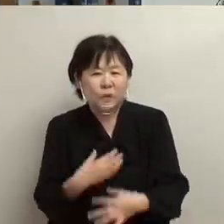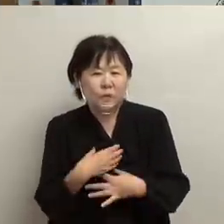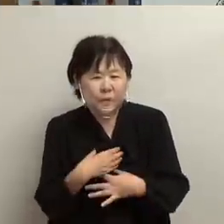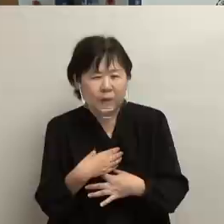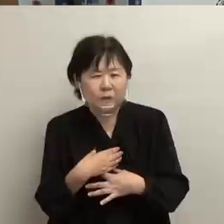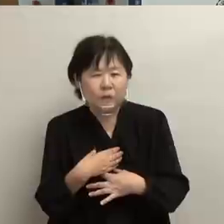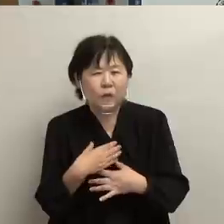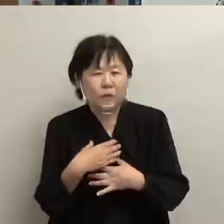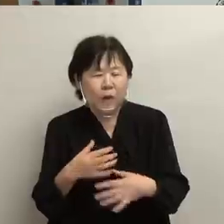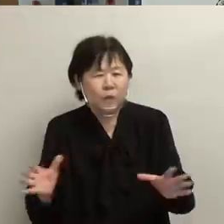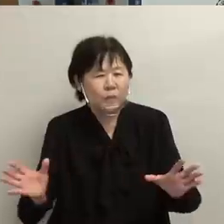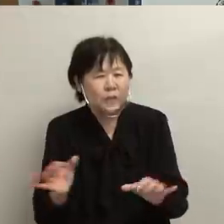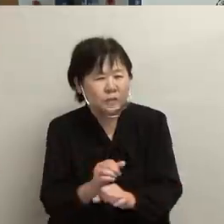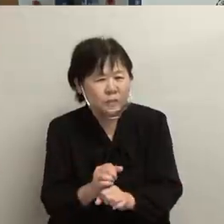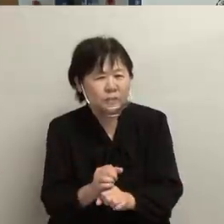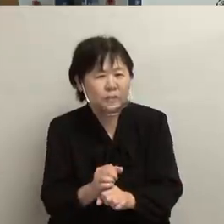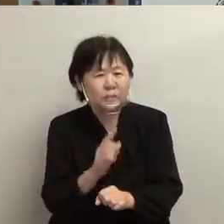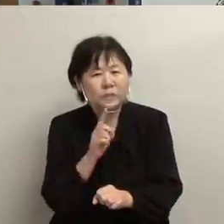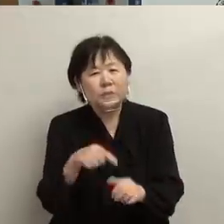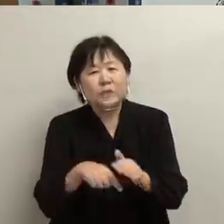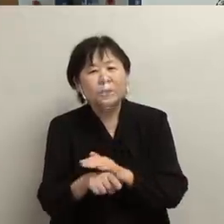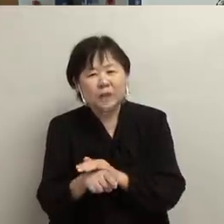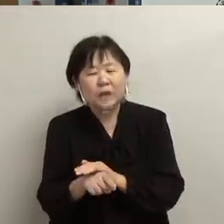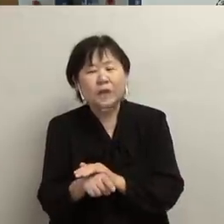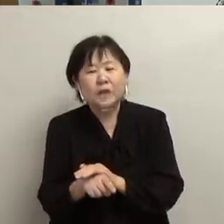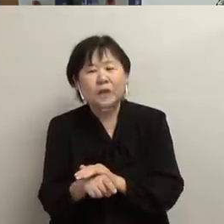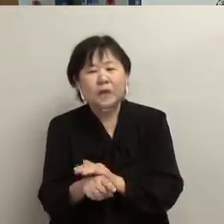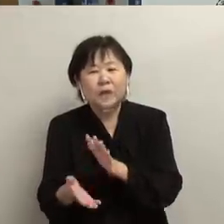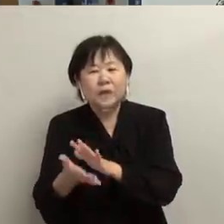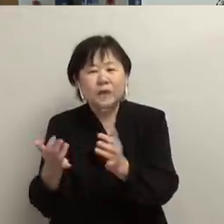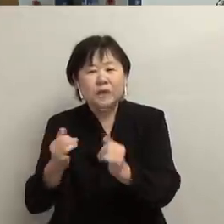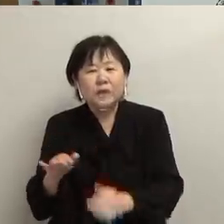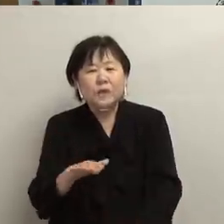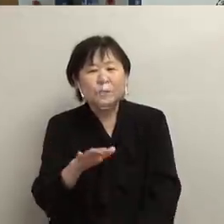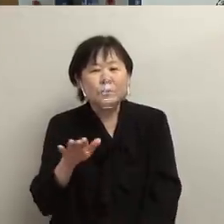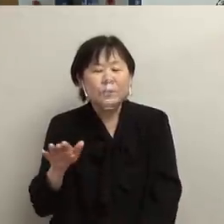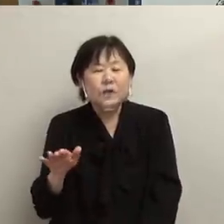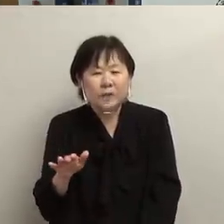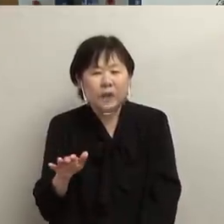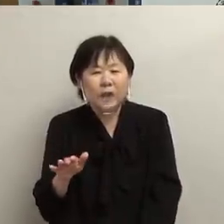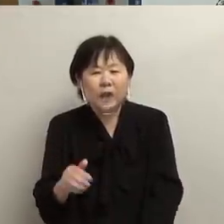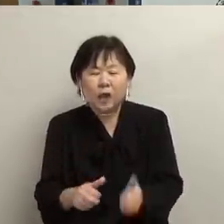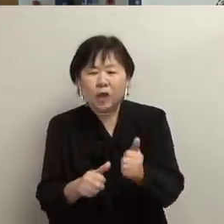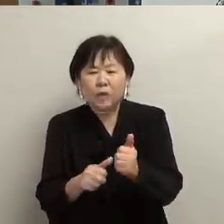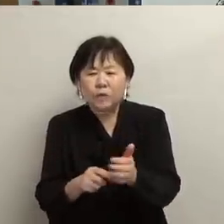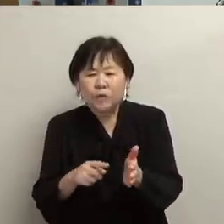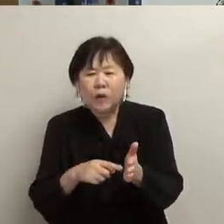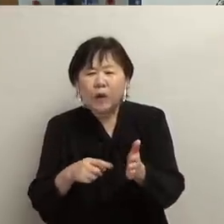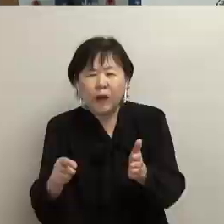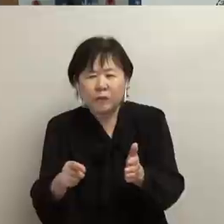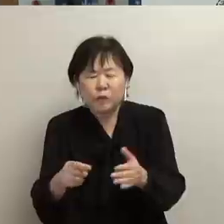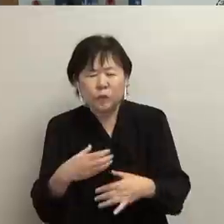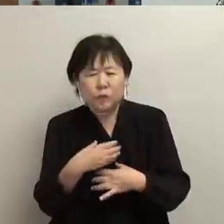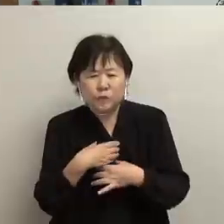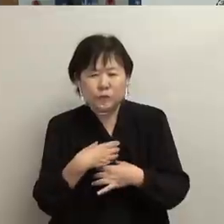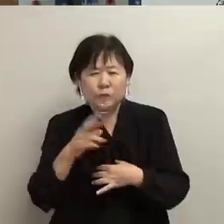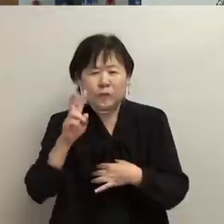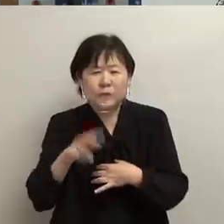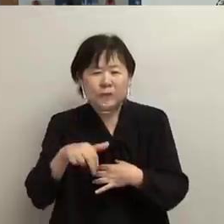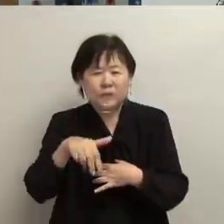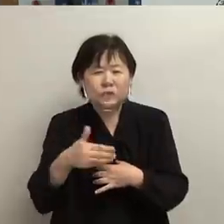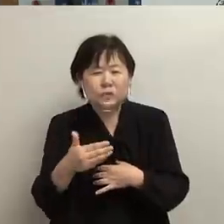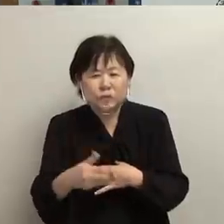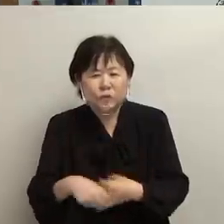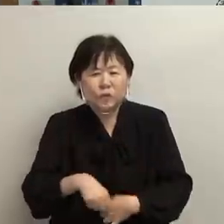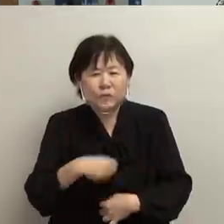払しょくという意味でええええ県民がですねどういうふうに副反応のリスクを正しくを理解するかというのはとても